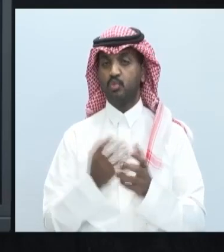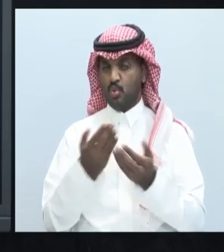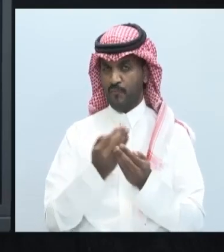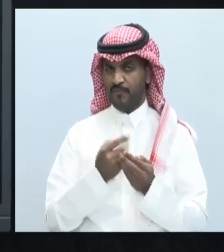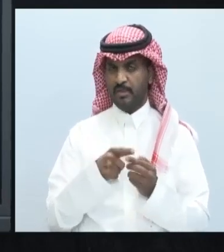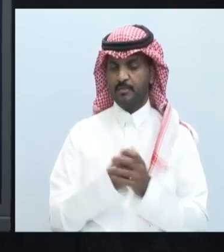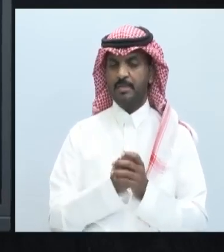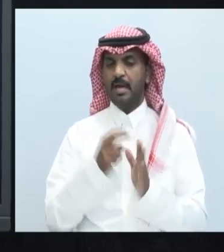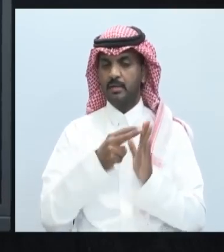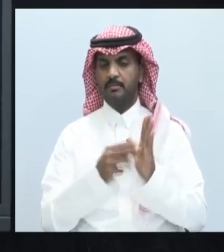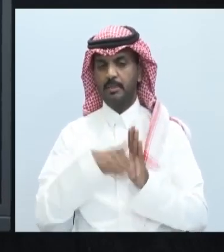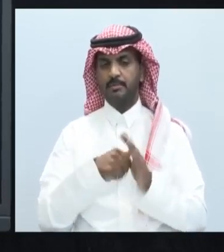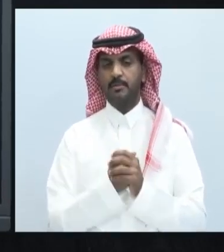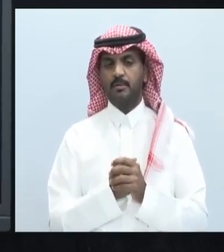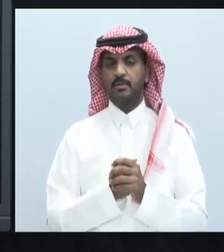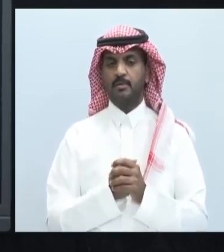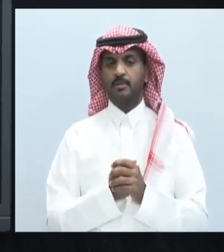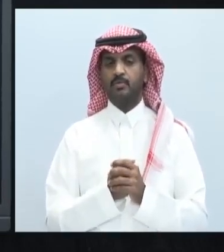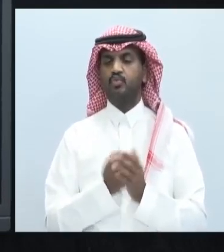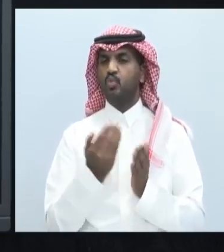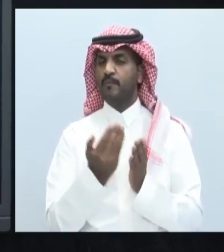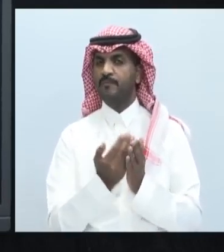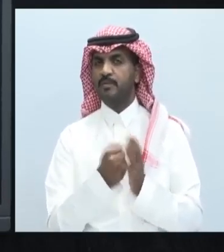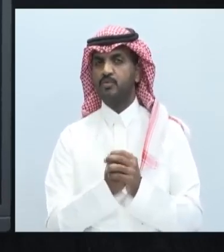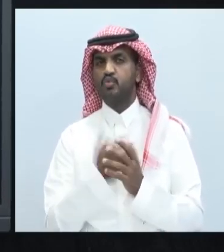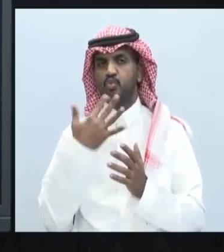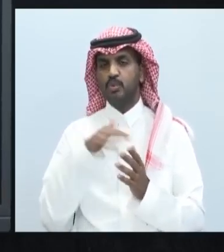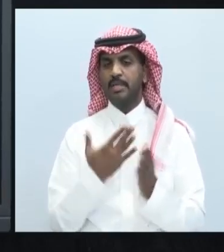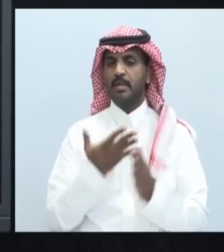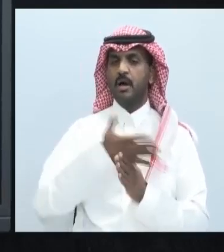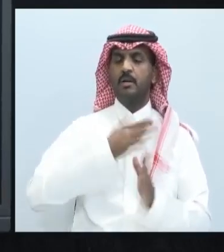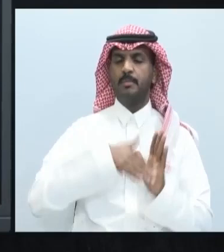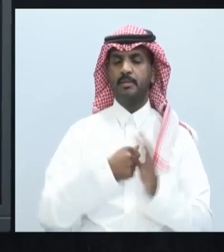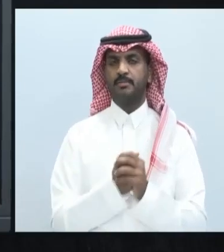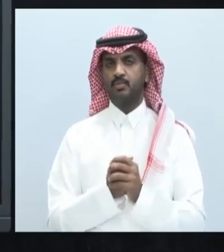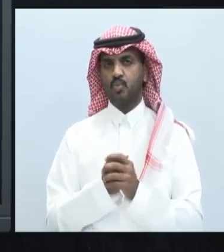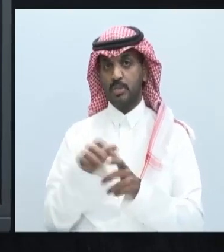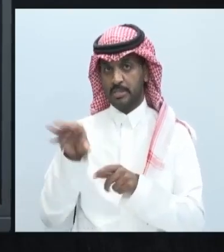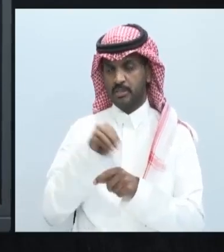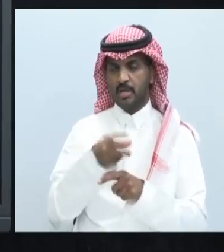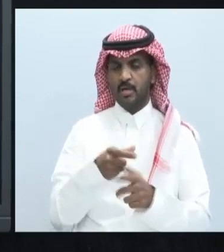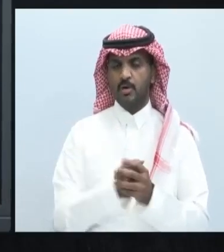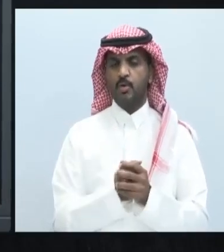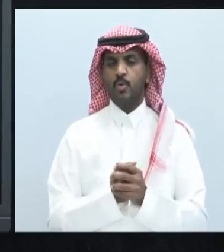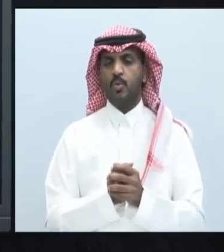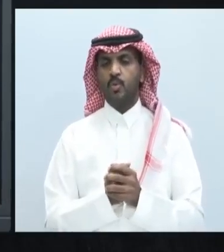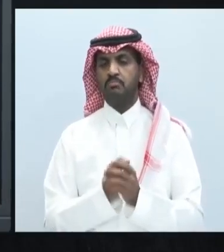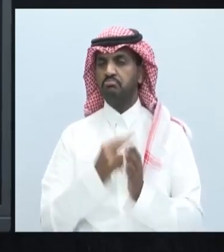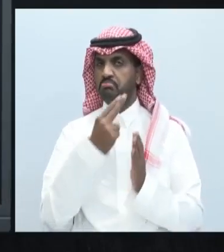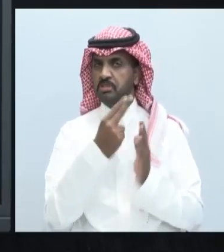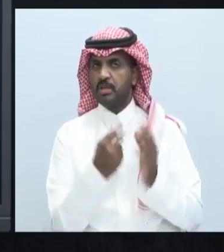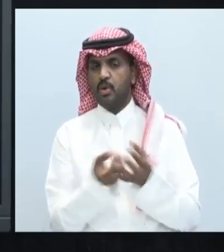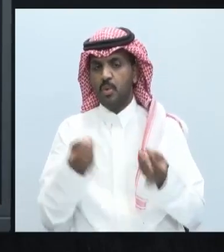المتوفره بقاعه البيانات والتي توفر سهوله ادخال البيانات واسترجاعها وتنسيقها